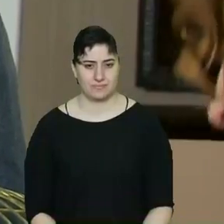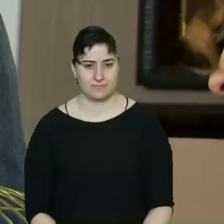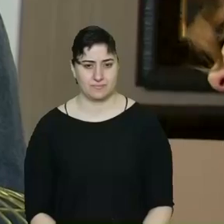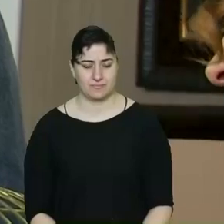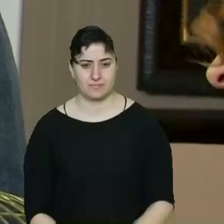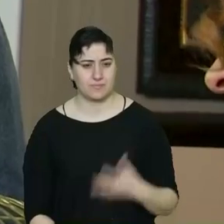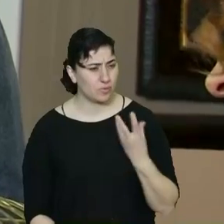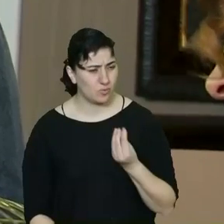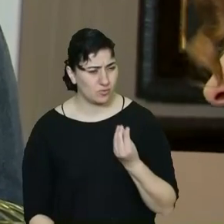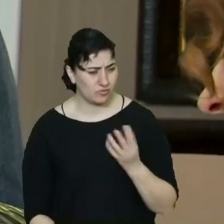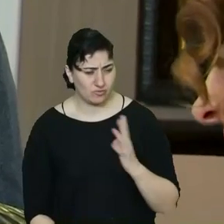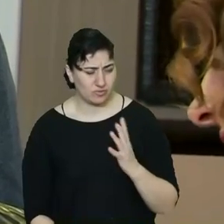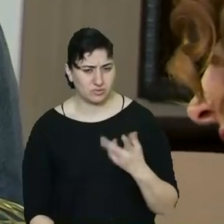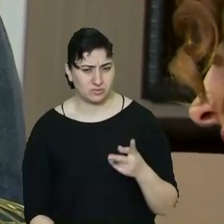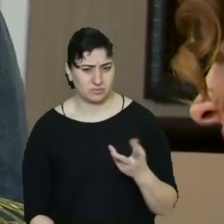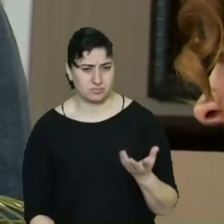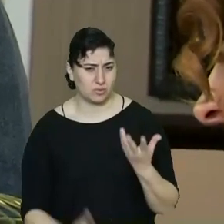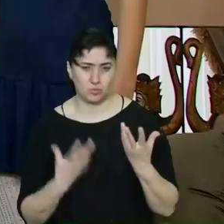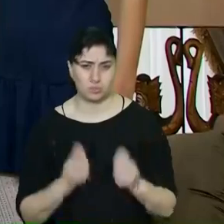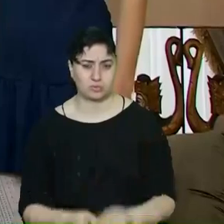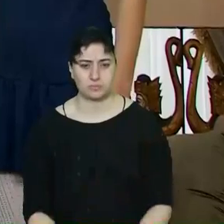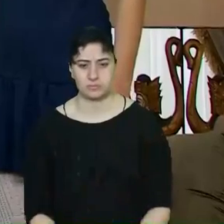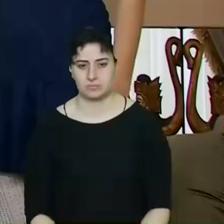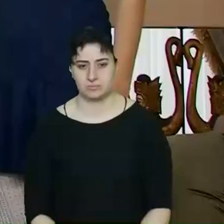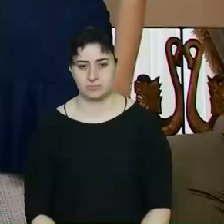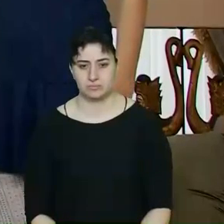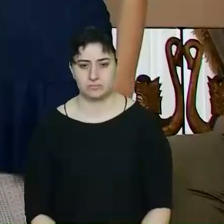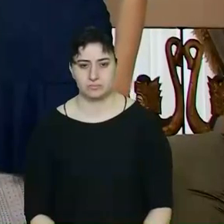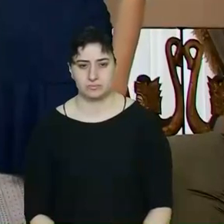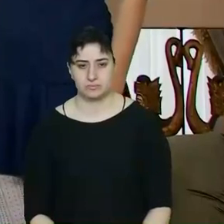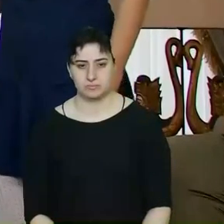Diyorum. Ne var? Öldü tamam.